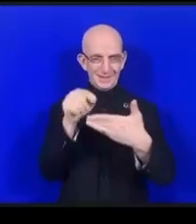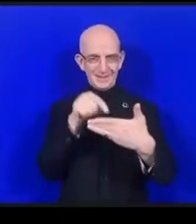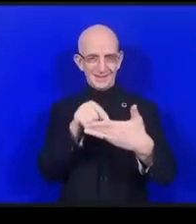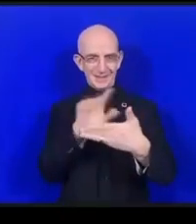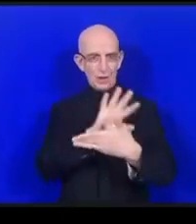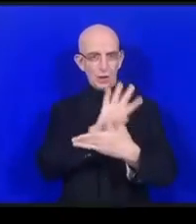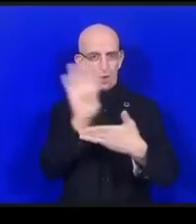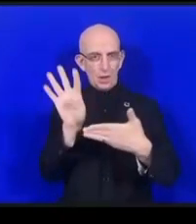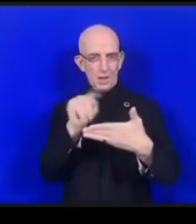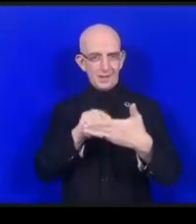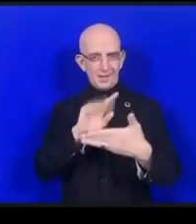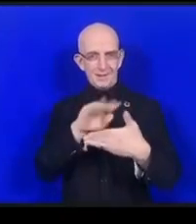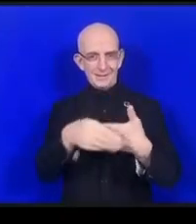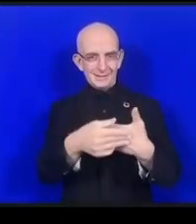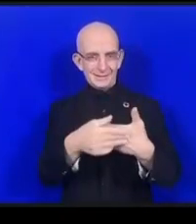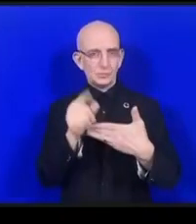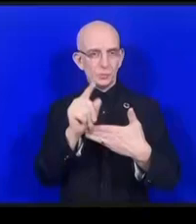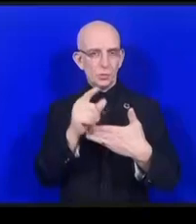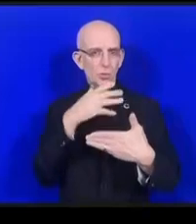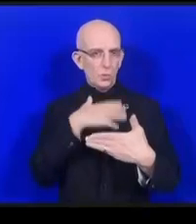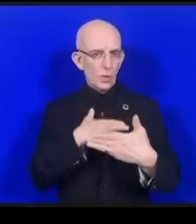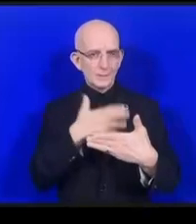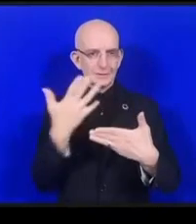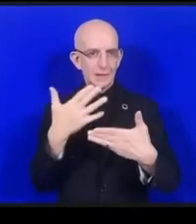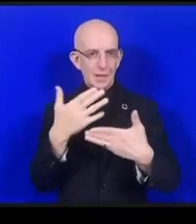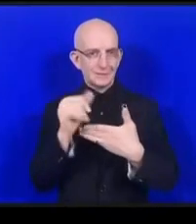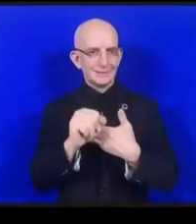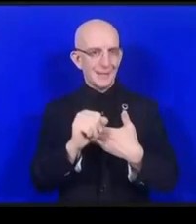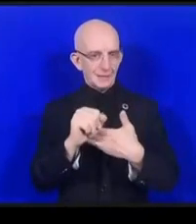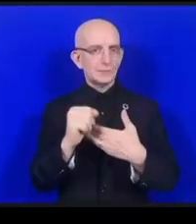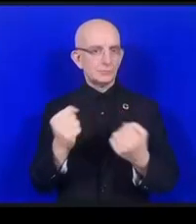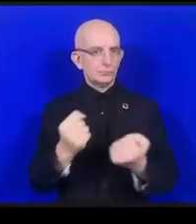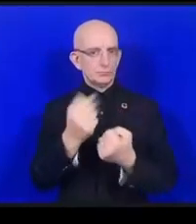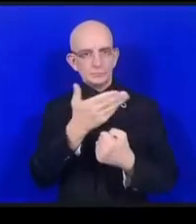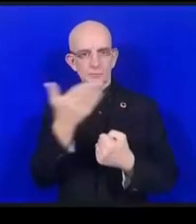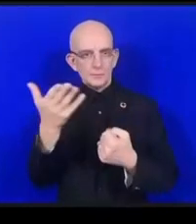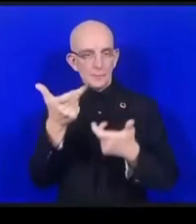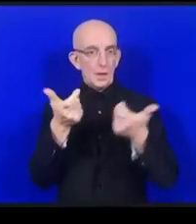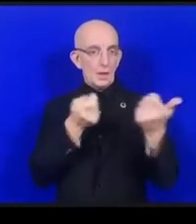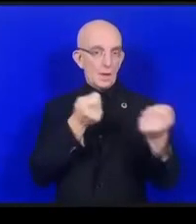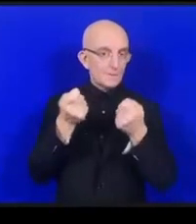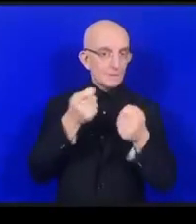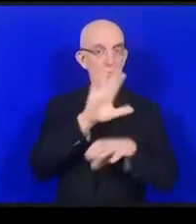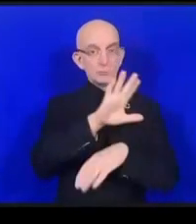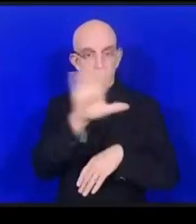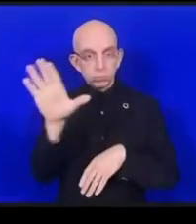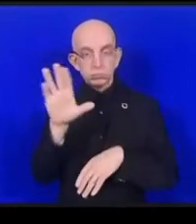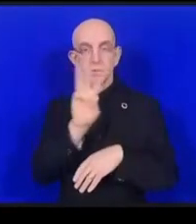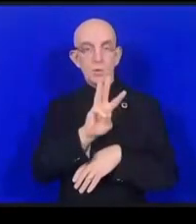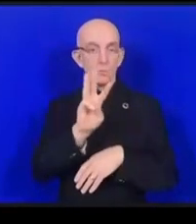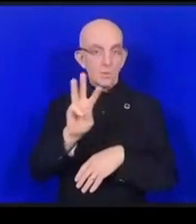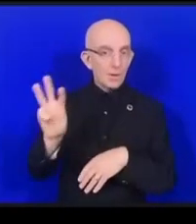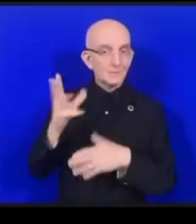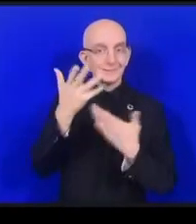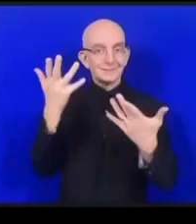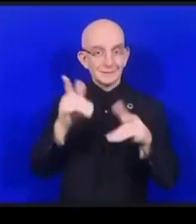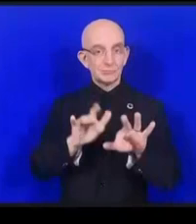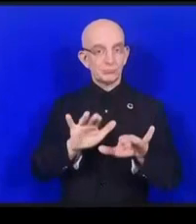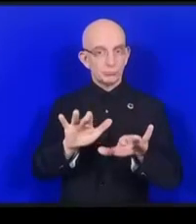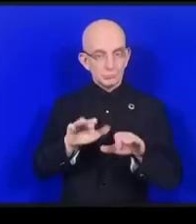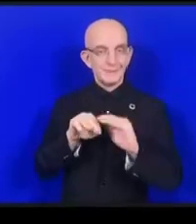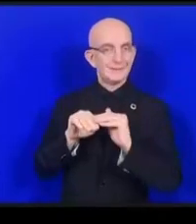есть определённый определённый вид способ как сделать этот